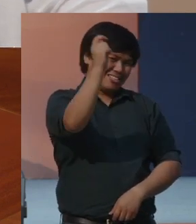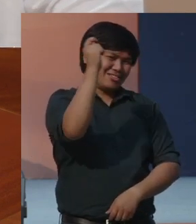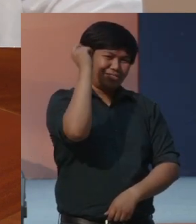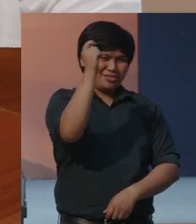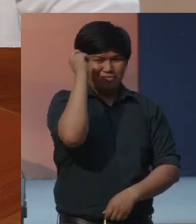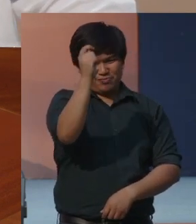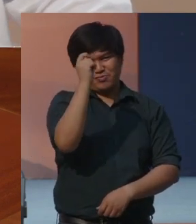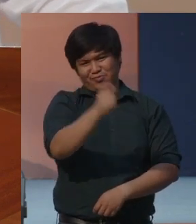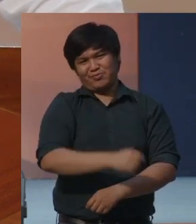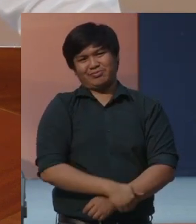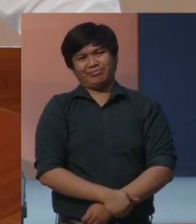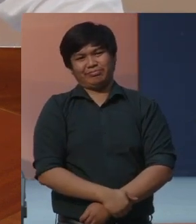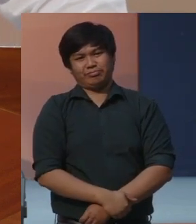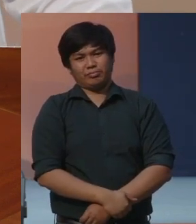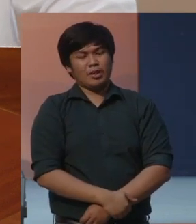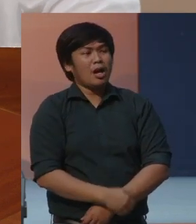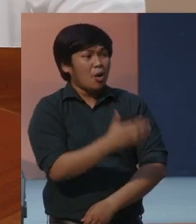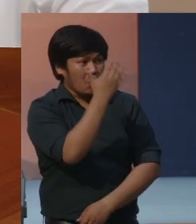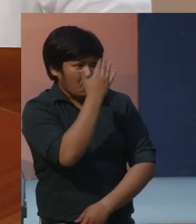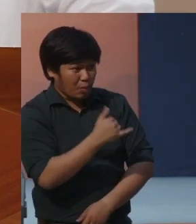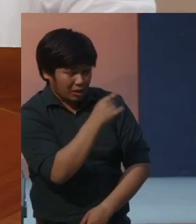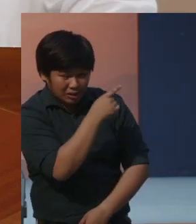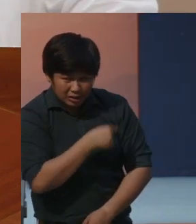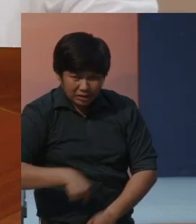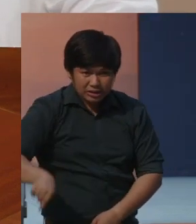kung isipin nyo, bakit ba tayo